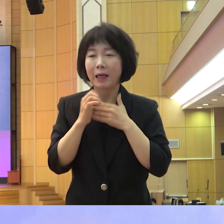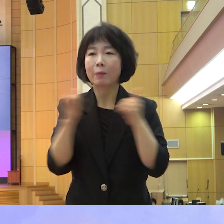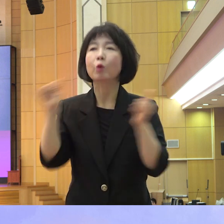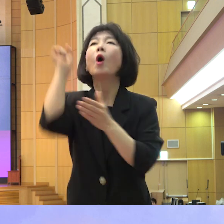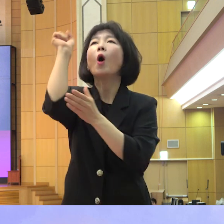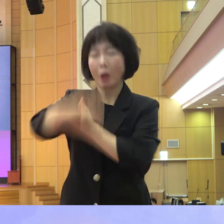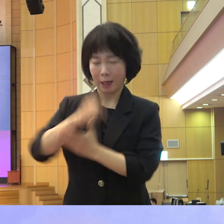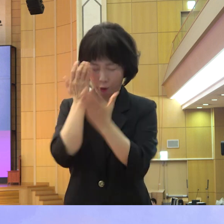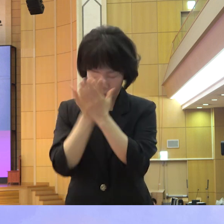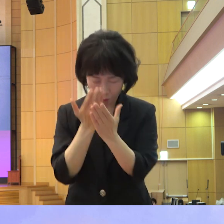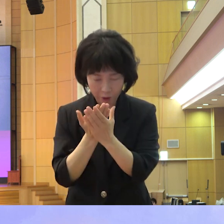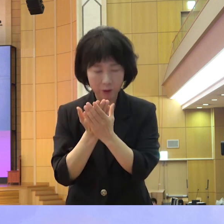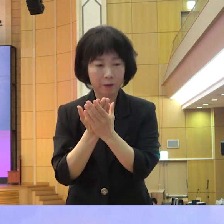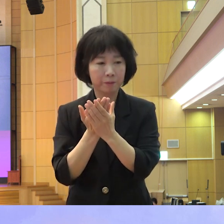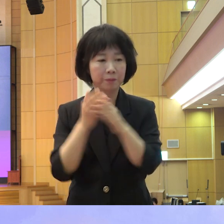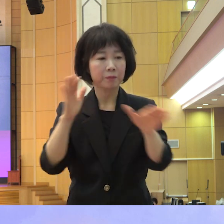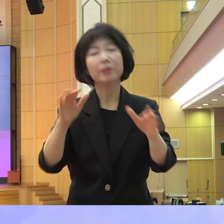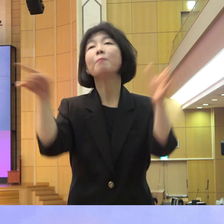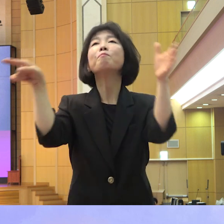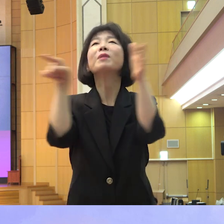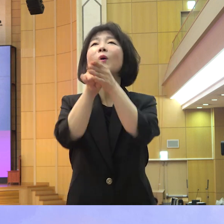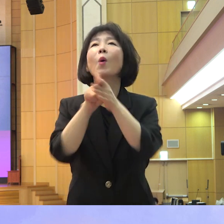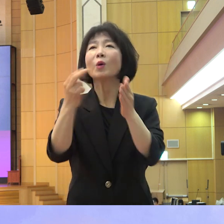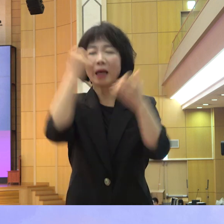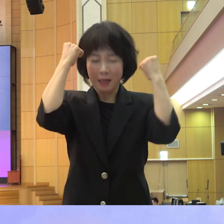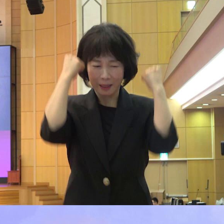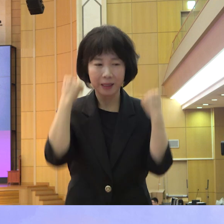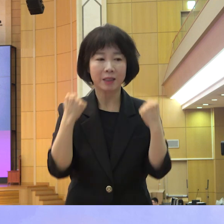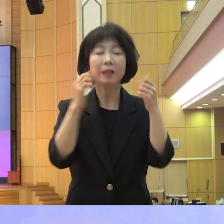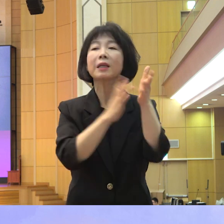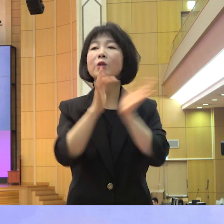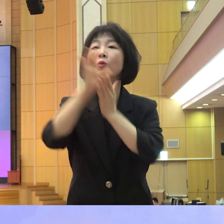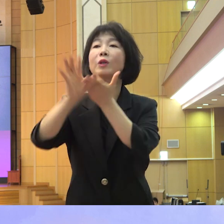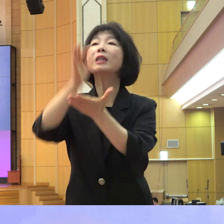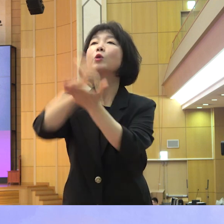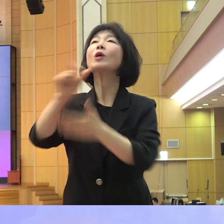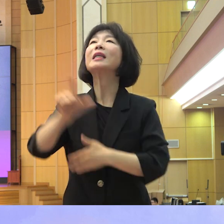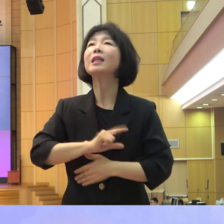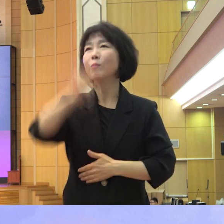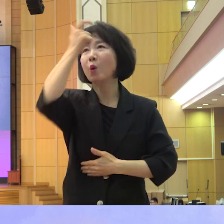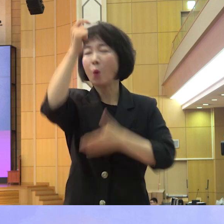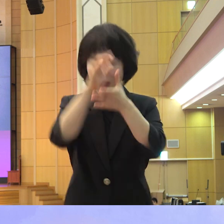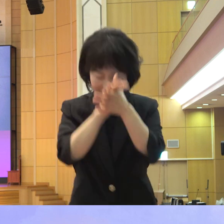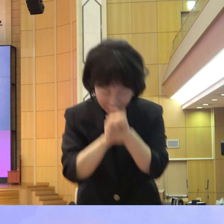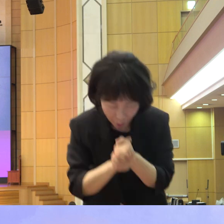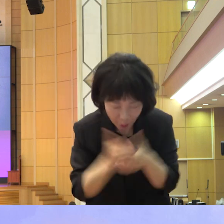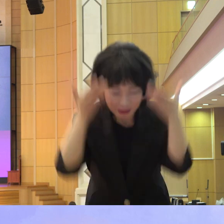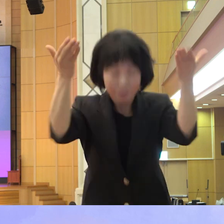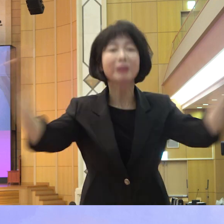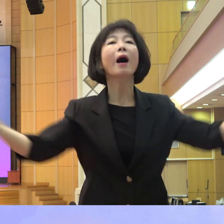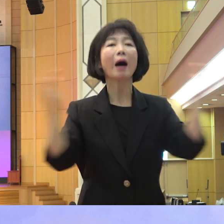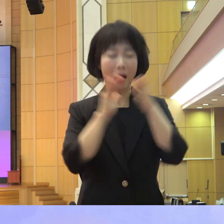되게 허락해 주옵소서. 믿사옵고 살아계신 예수 그리스도 이름으로 기도 올려옵나이다.